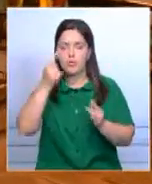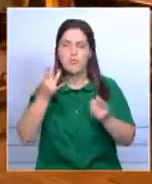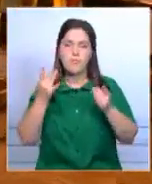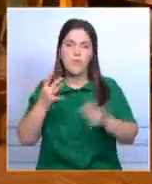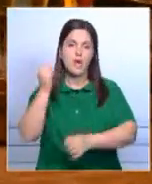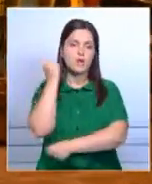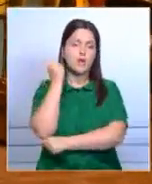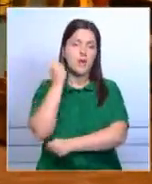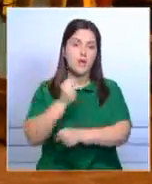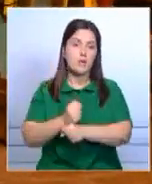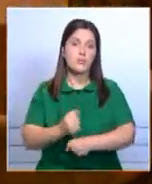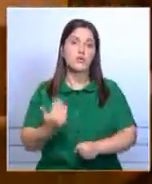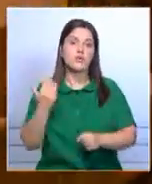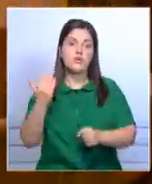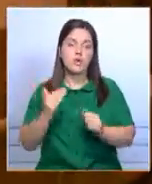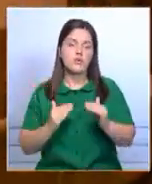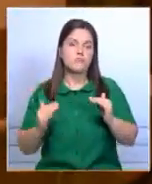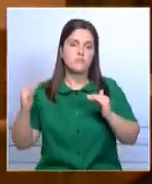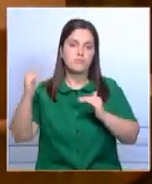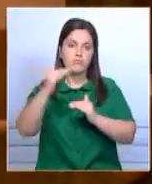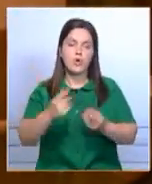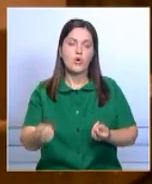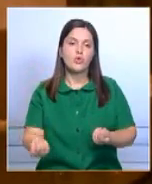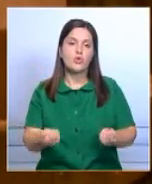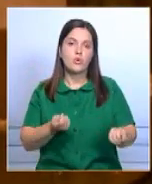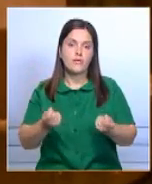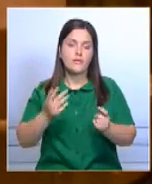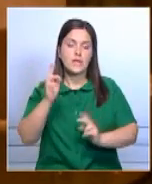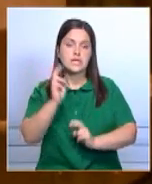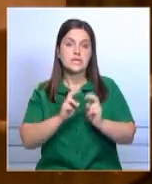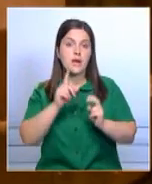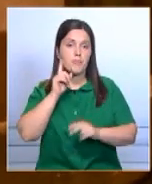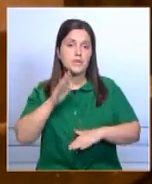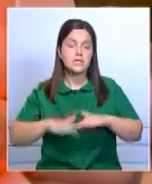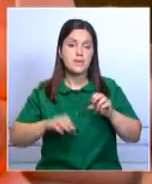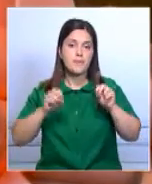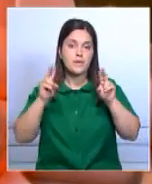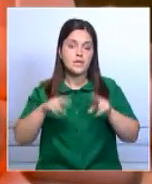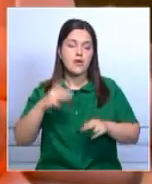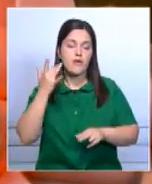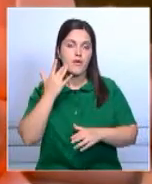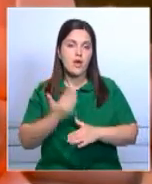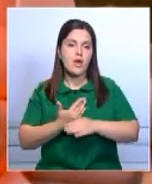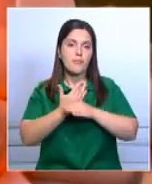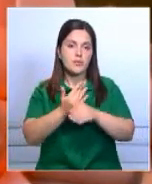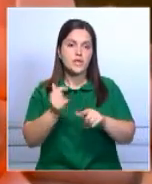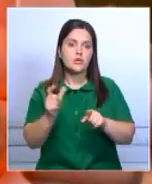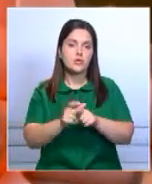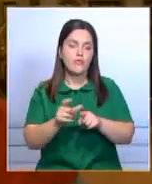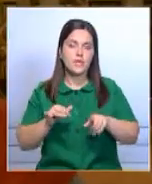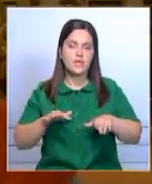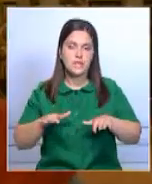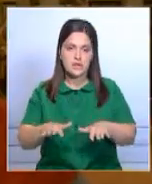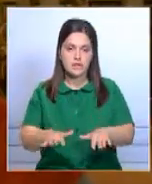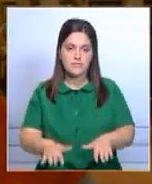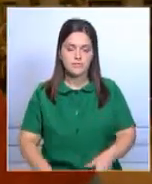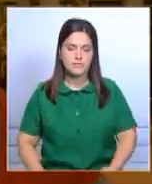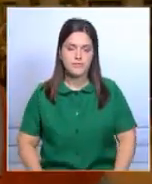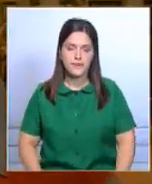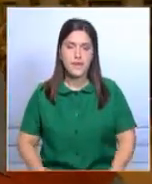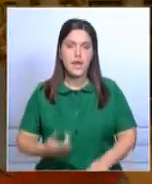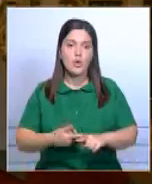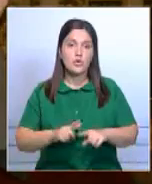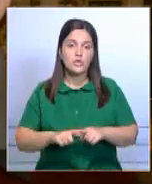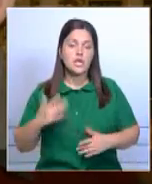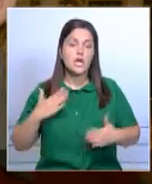рабочим. Сейчас ценный кадр руководит цехом. Молодых специалистов всегда поддерживает и словом, и делом. Очень радует то,